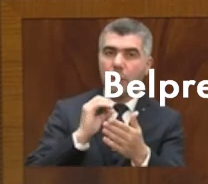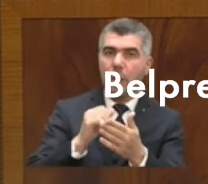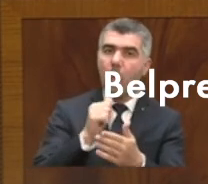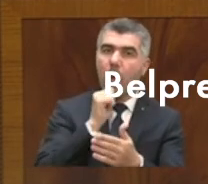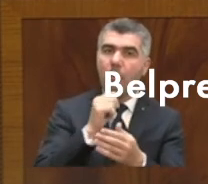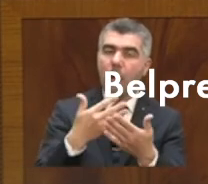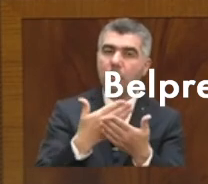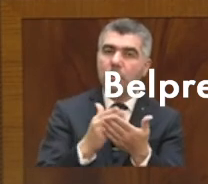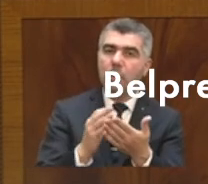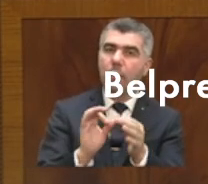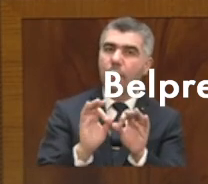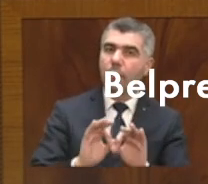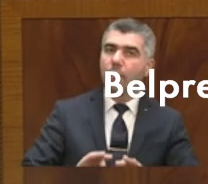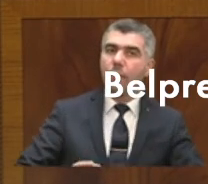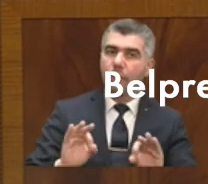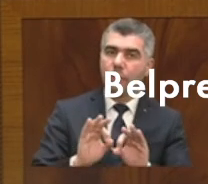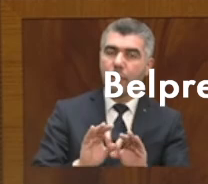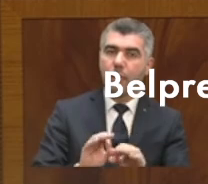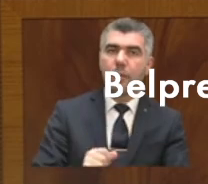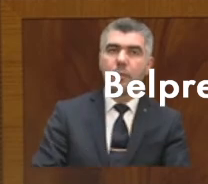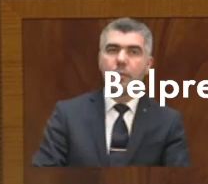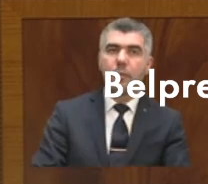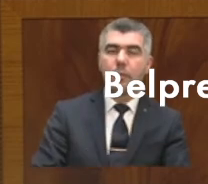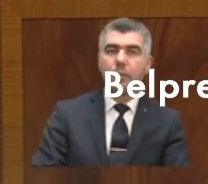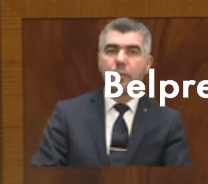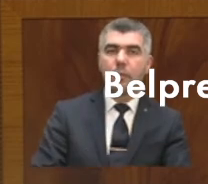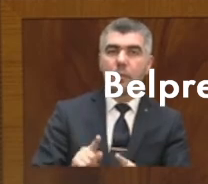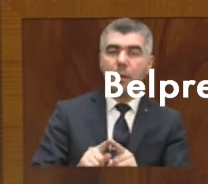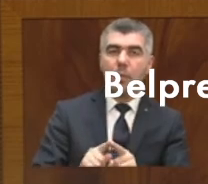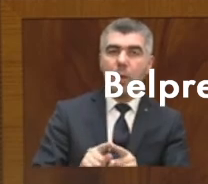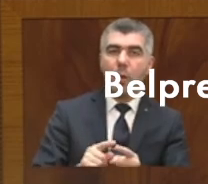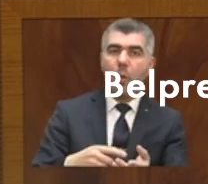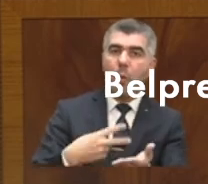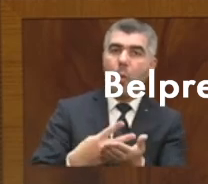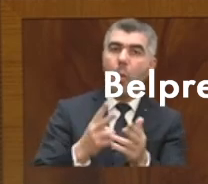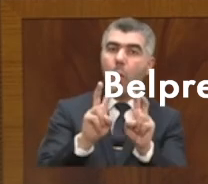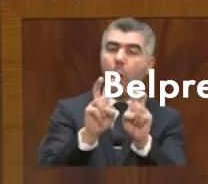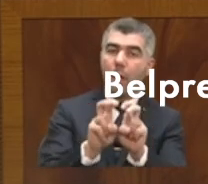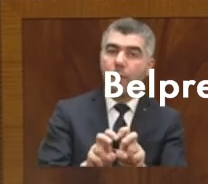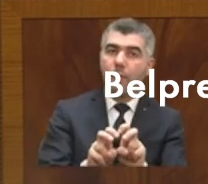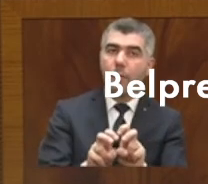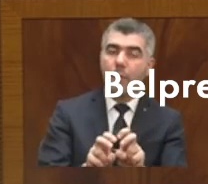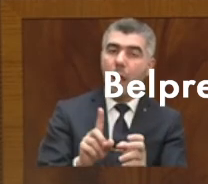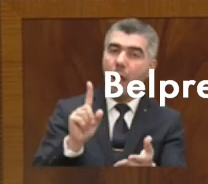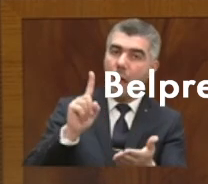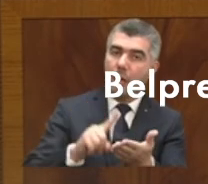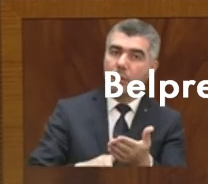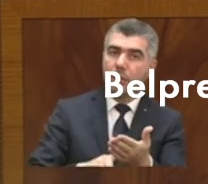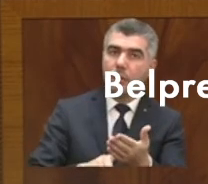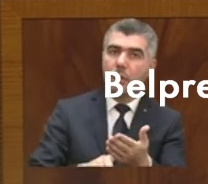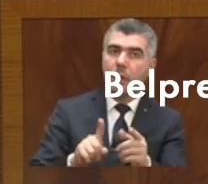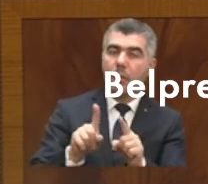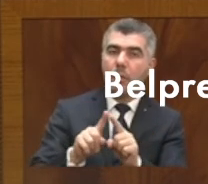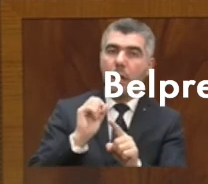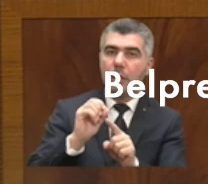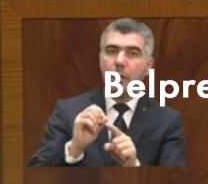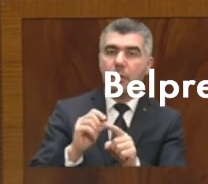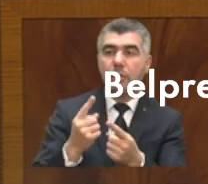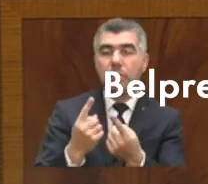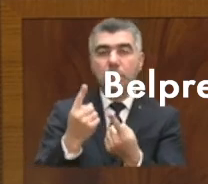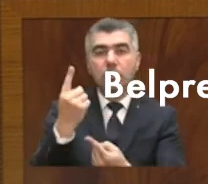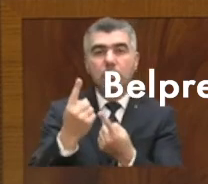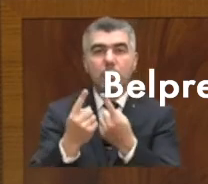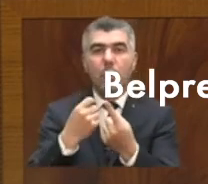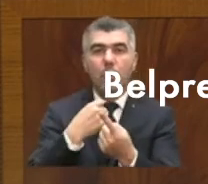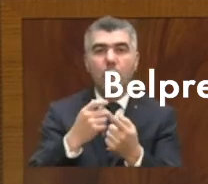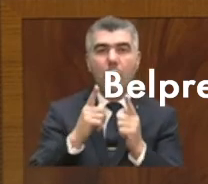للماء، وكذلك القيام ببعض القطاعات إذا كان ضروري ذلك. ولكن القرار غيكون محلي حسب التطورات